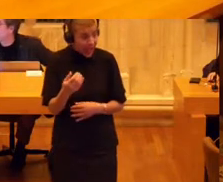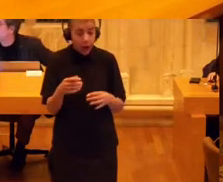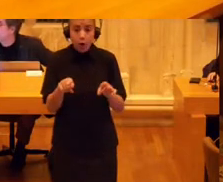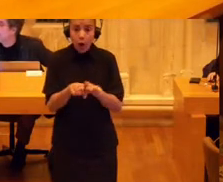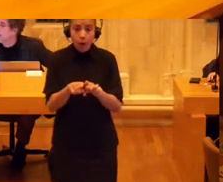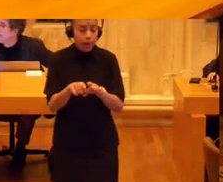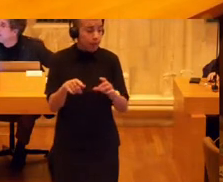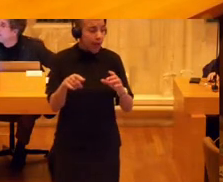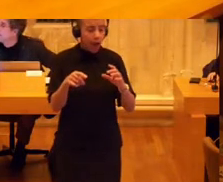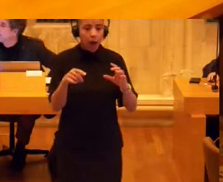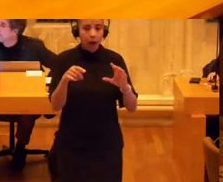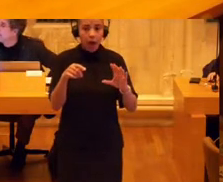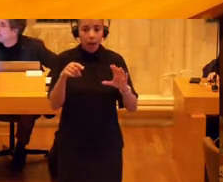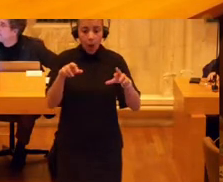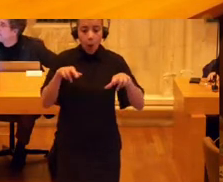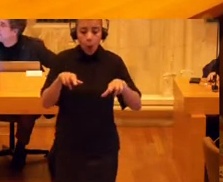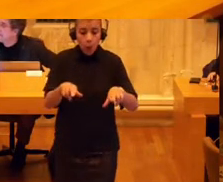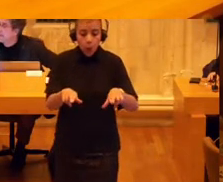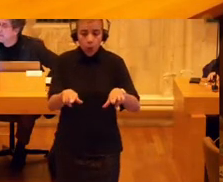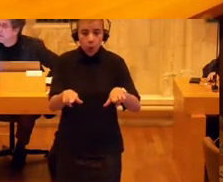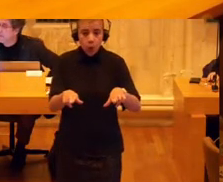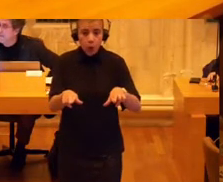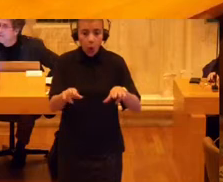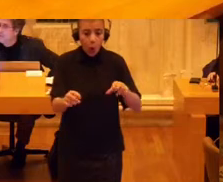voiture... Il faut bien que tu regardes sur le dessin, en fait.